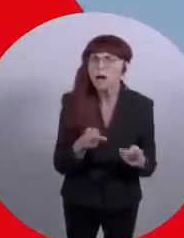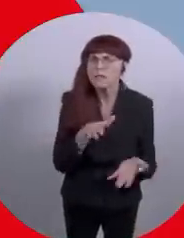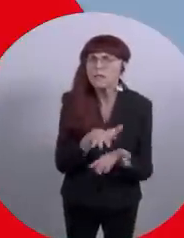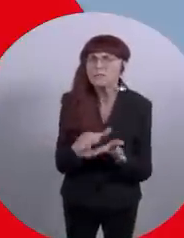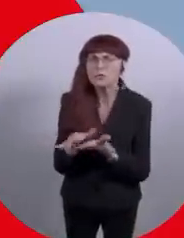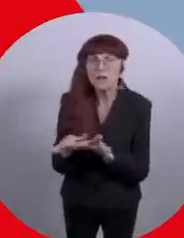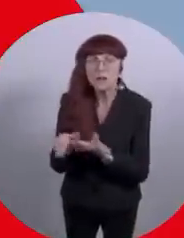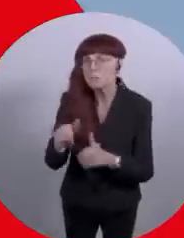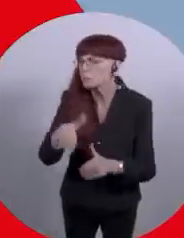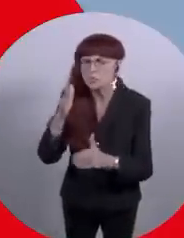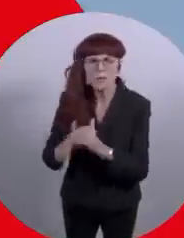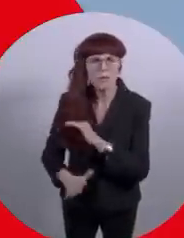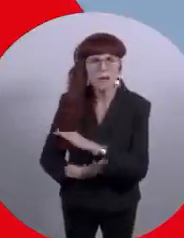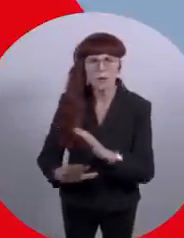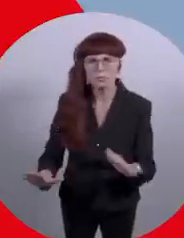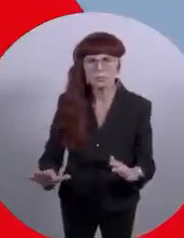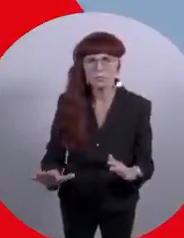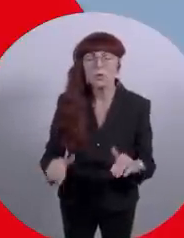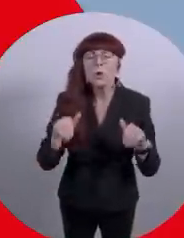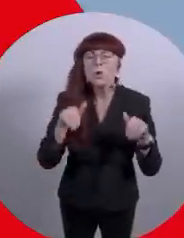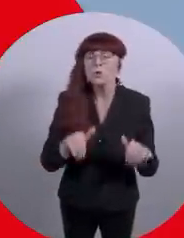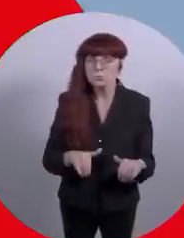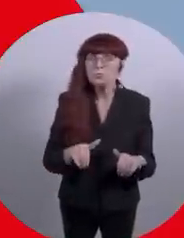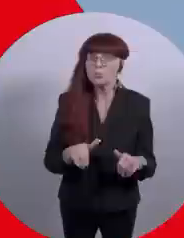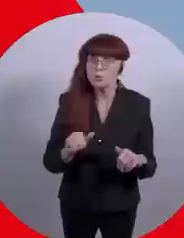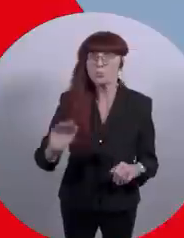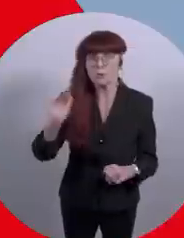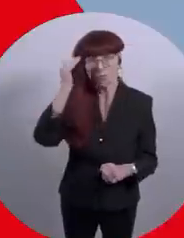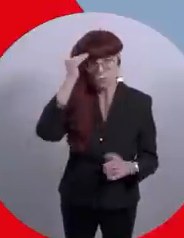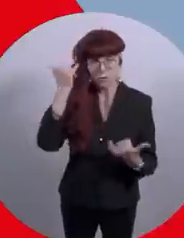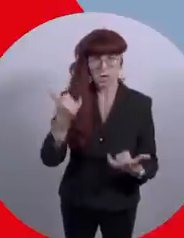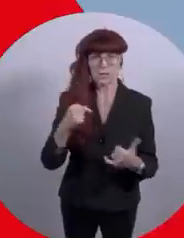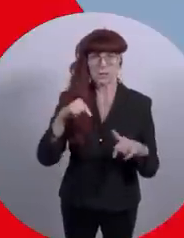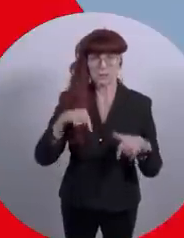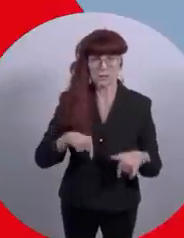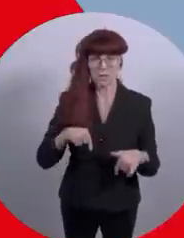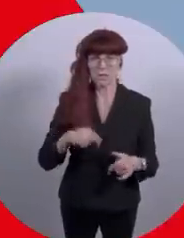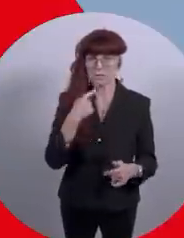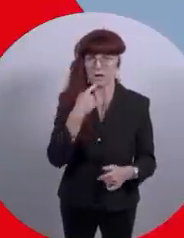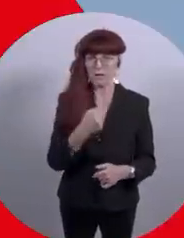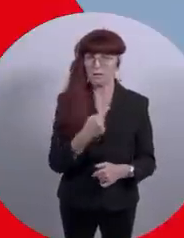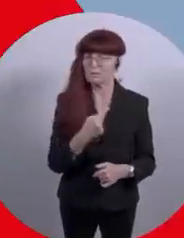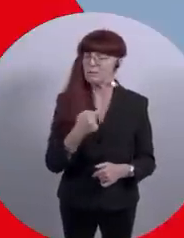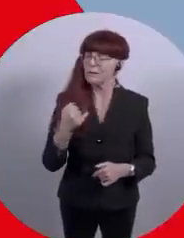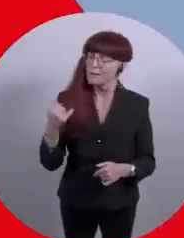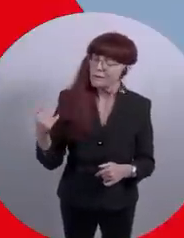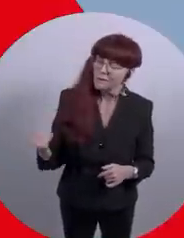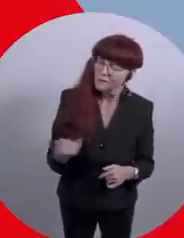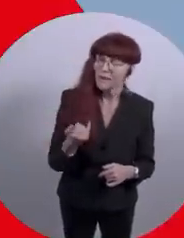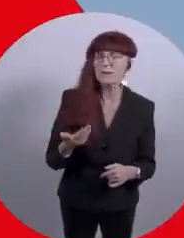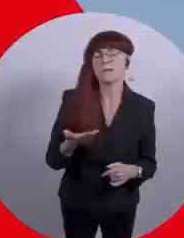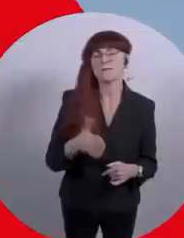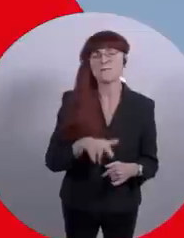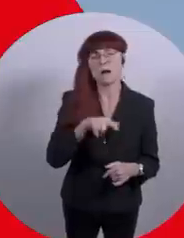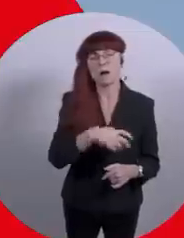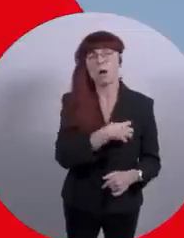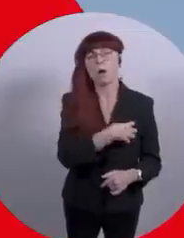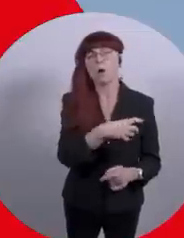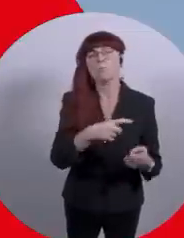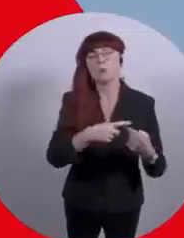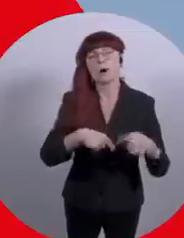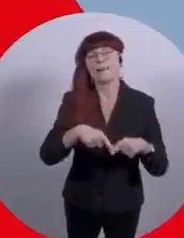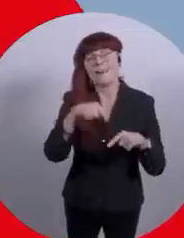ganz bewusst an dieser Stelle auch das werden wir jedenfalls im Burgenland dieses Jahr auch noch